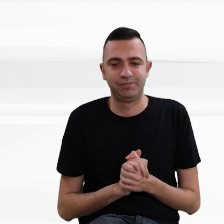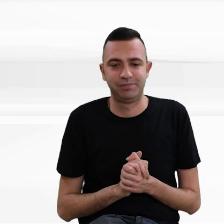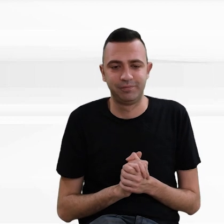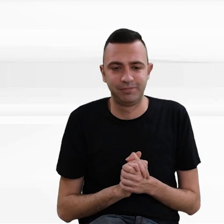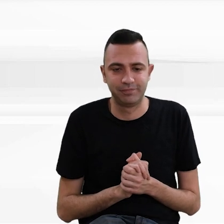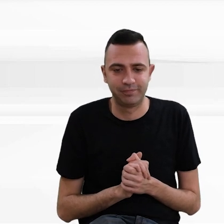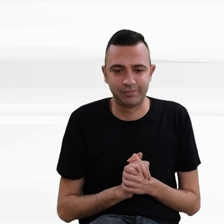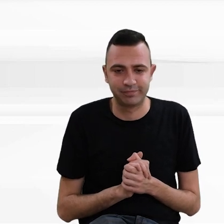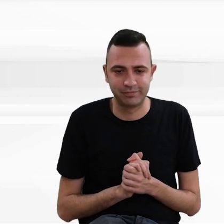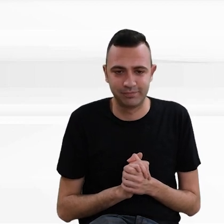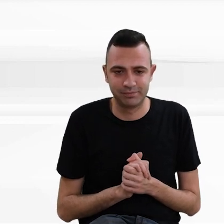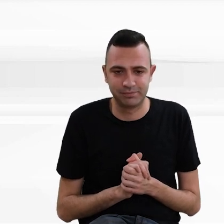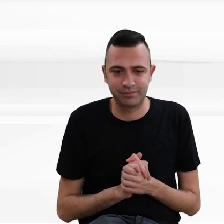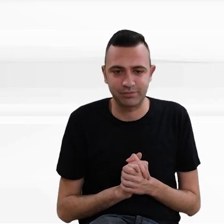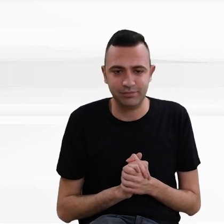öğrenciler